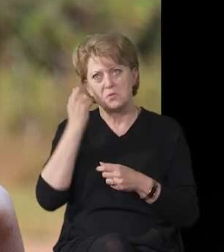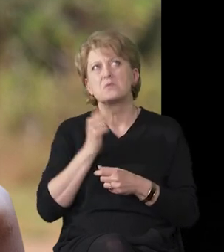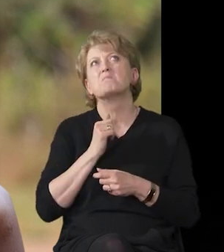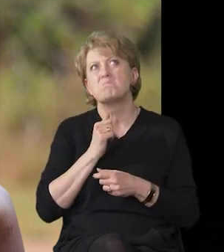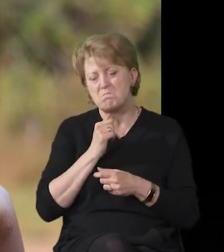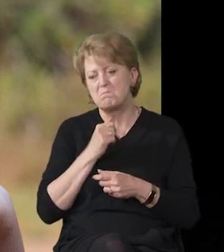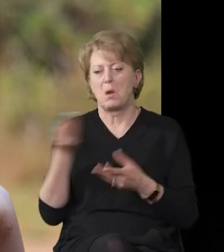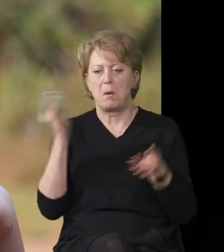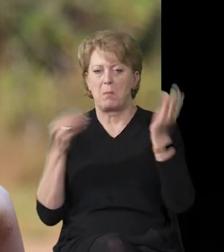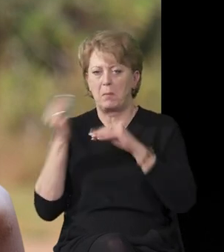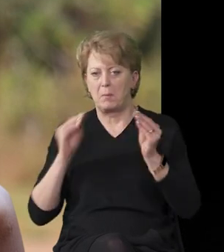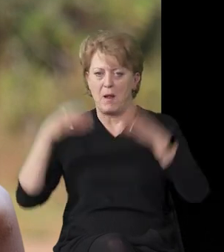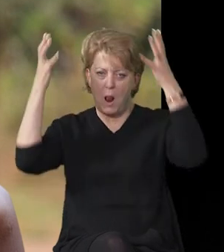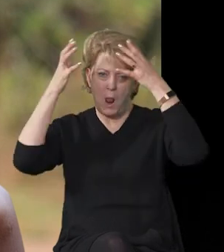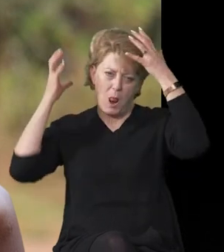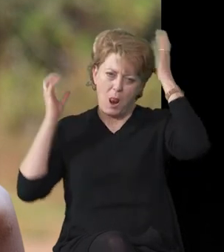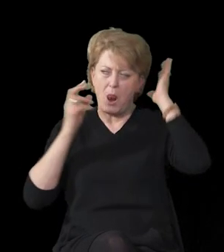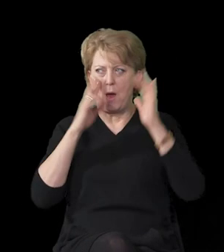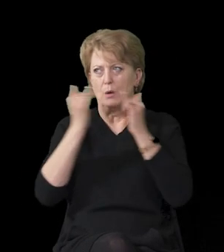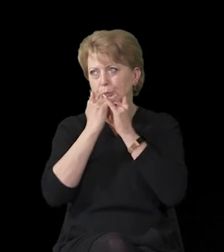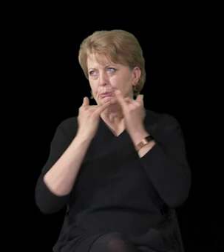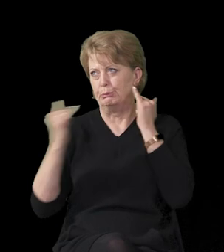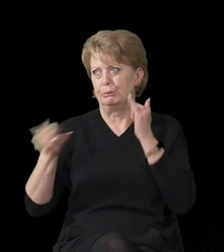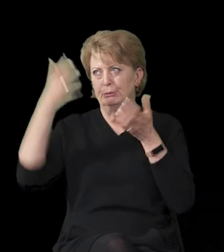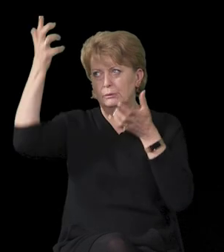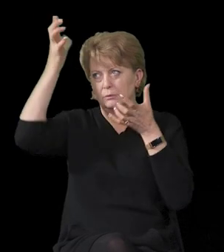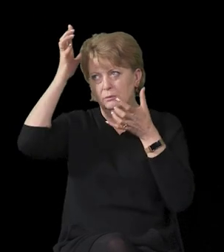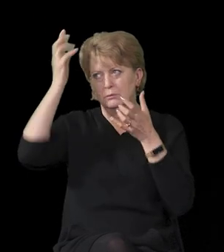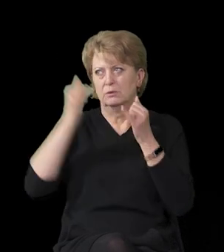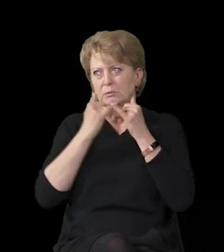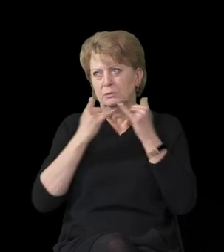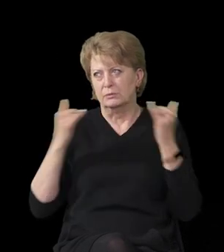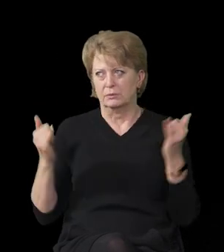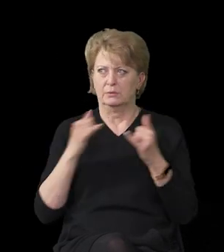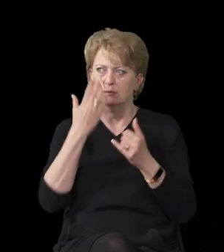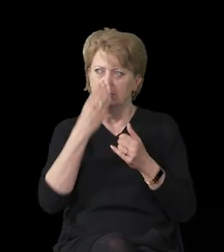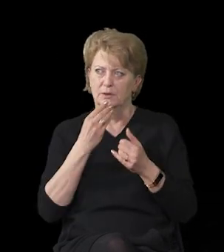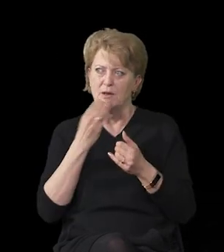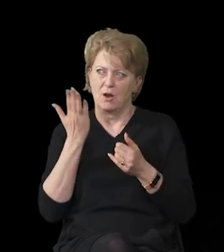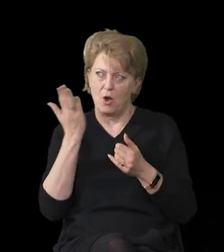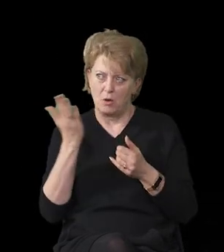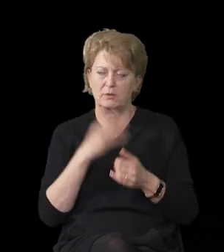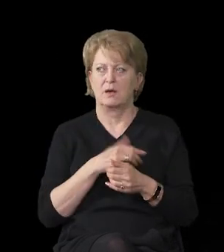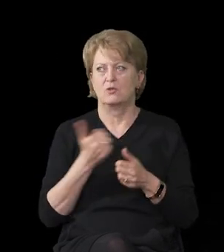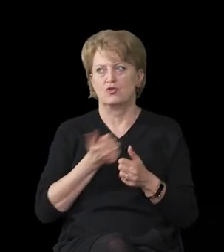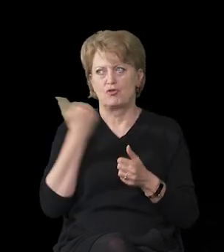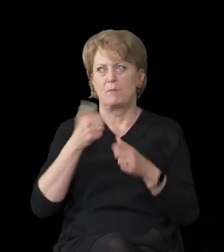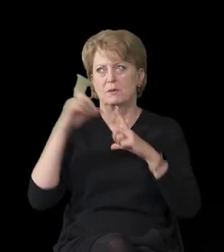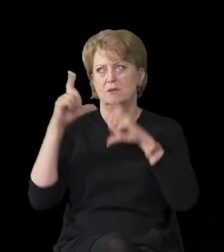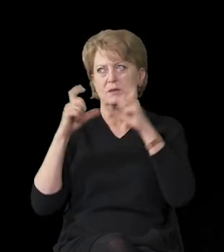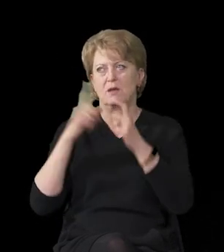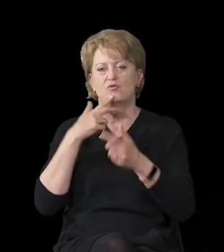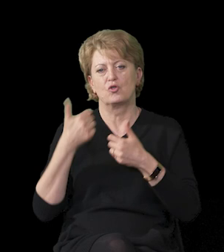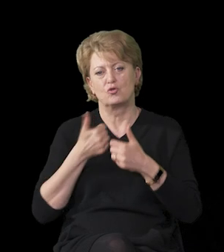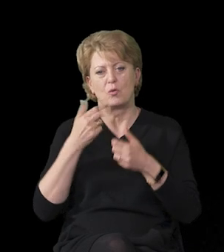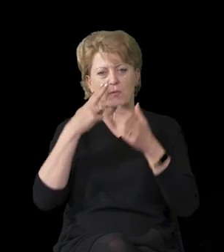wodze fantazji i zakładają sobie na głowę najróżniejsze przedmioty. No to już jest chyba skrajny przykład, gdzie pani trzyma nie tylko